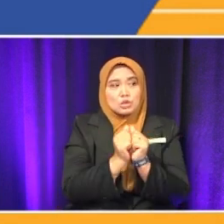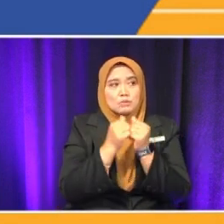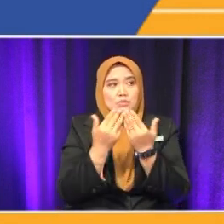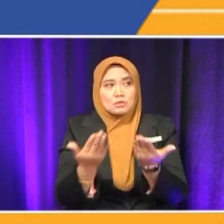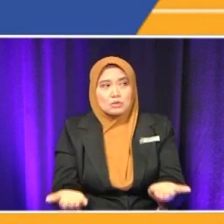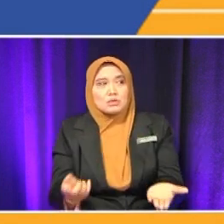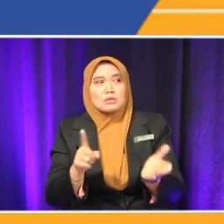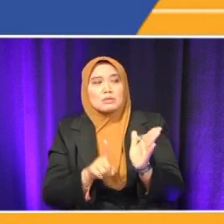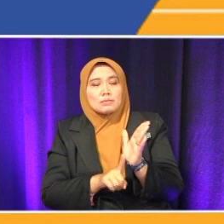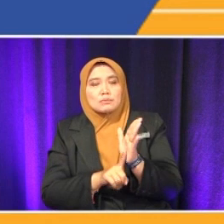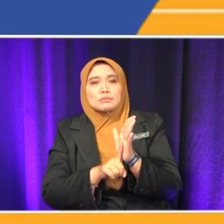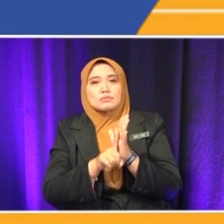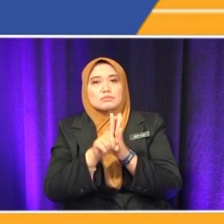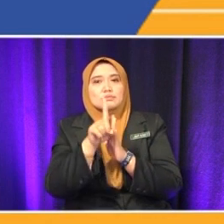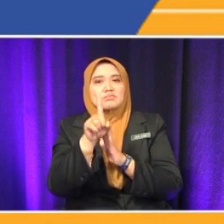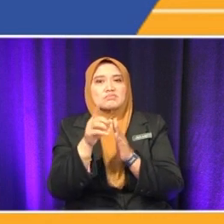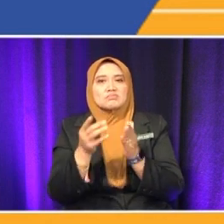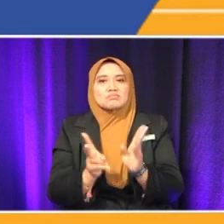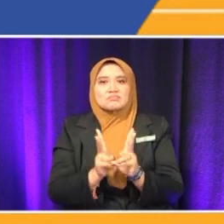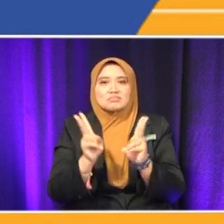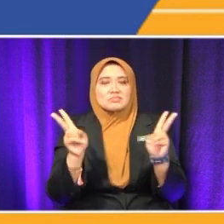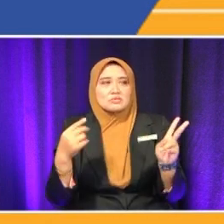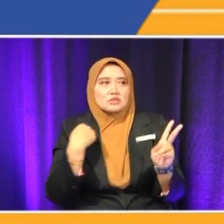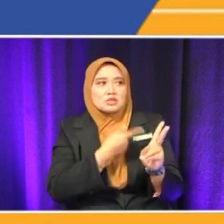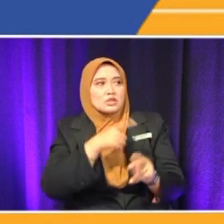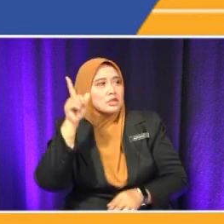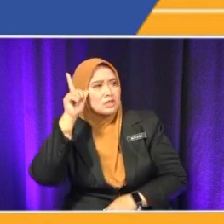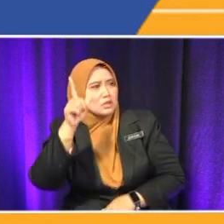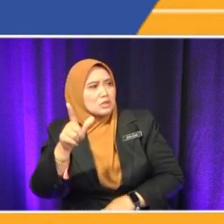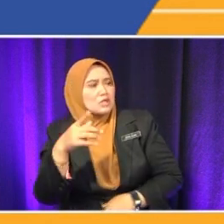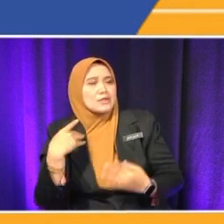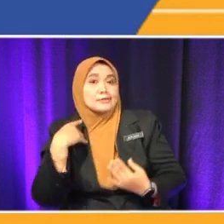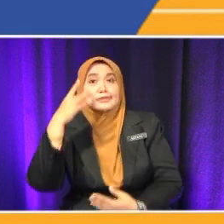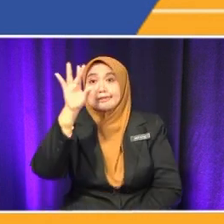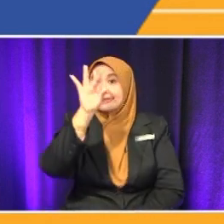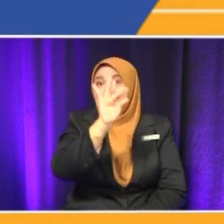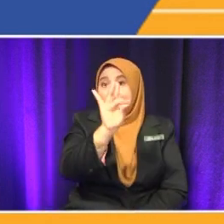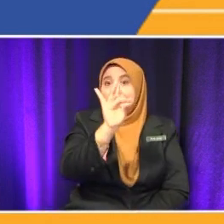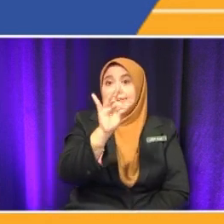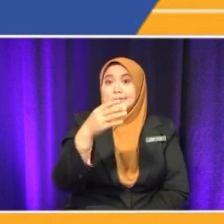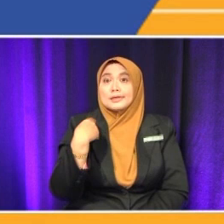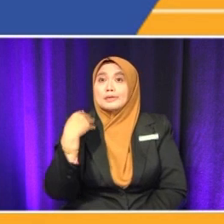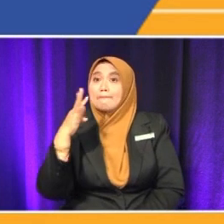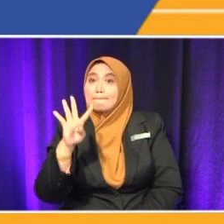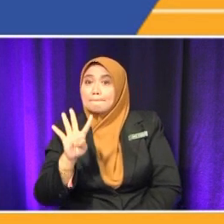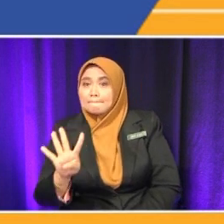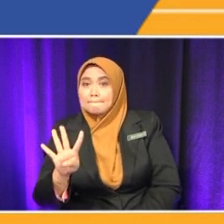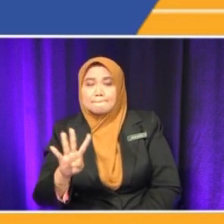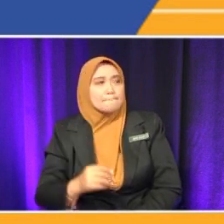nampak ada nilai 8 dekat situ, eh, dan juga kita nampak ada nilai 4, nampak dia lebih tinggi dekat situ.